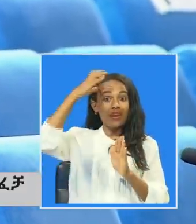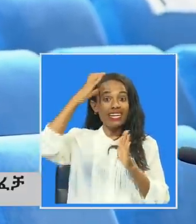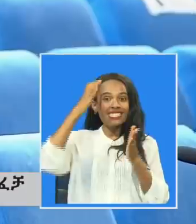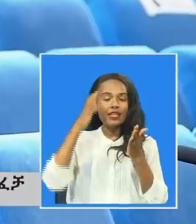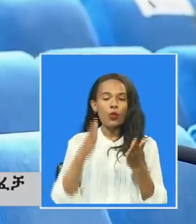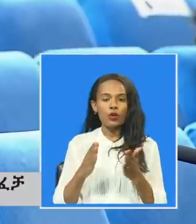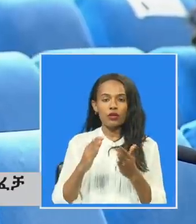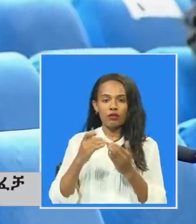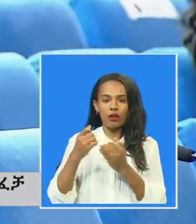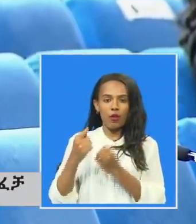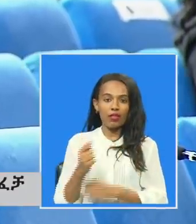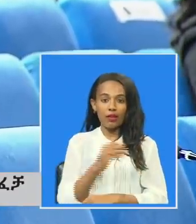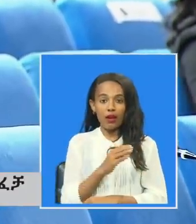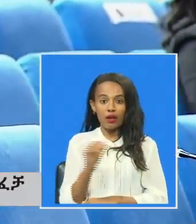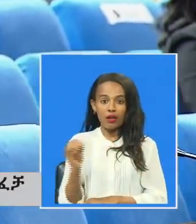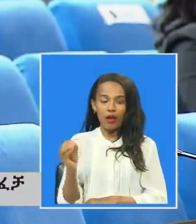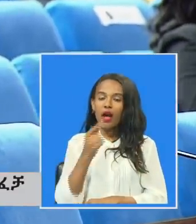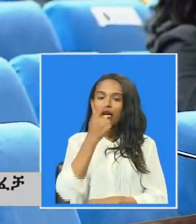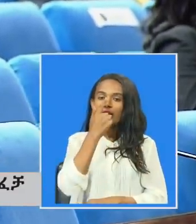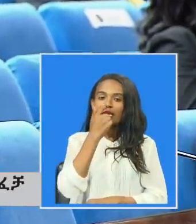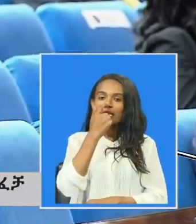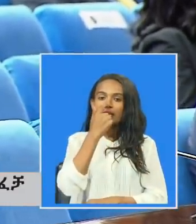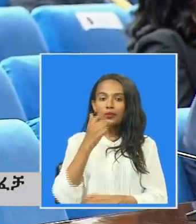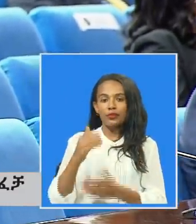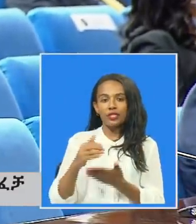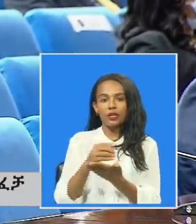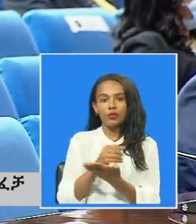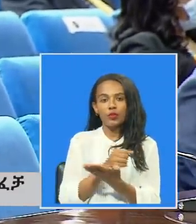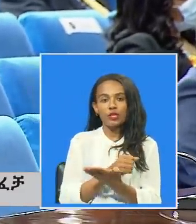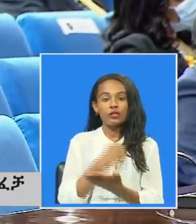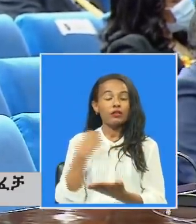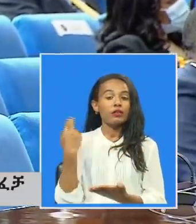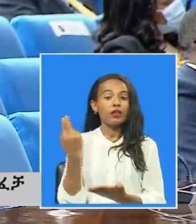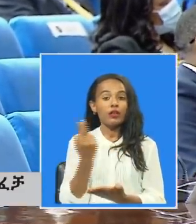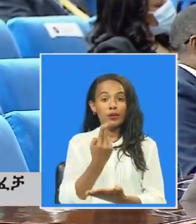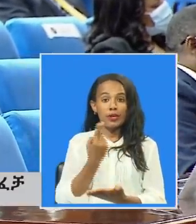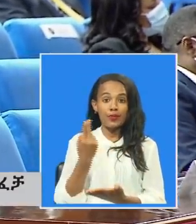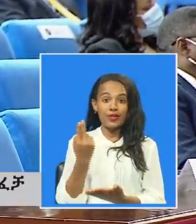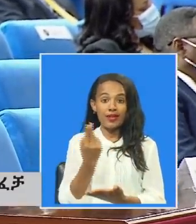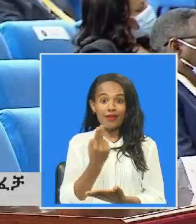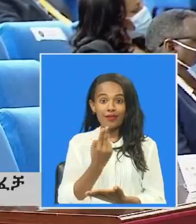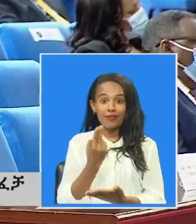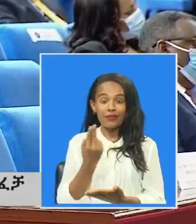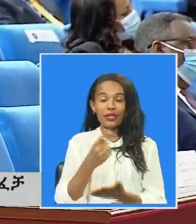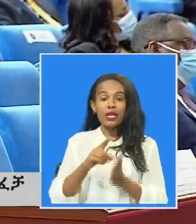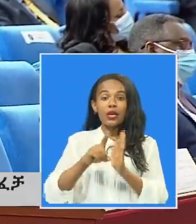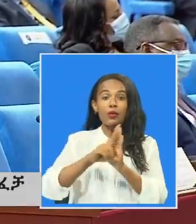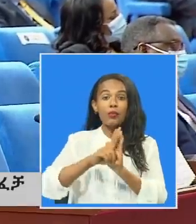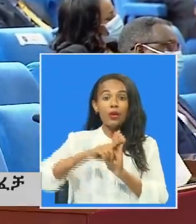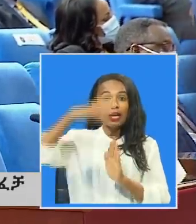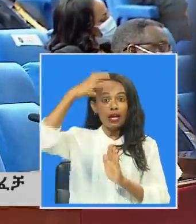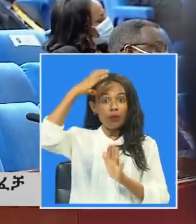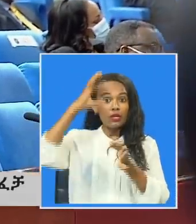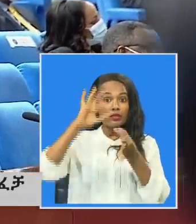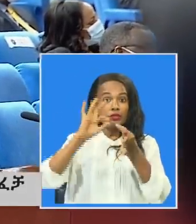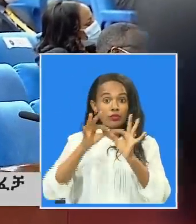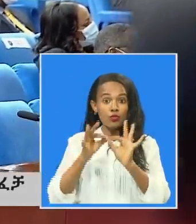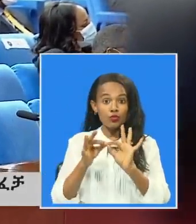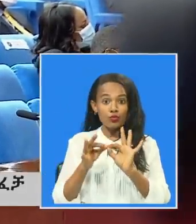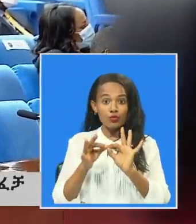ህገ መንግስታዊነትን ለማጠናከርና ልምድ ለመውሰድ ተጠቅመንበታል። በህገ መንግስት ትርጉም